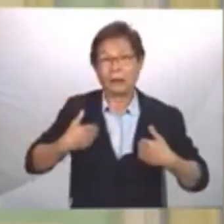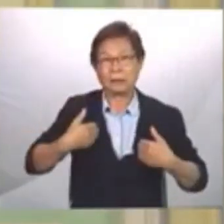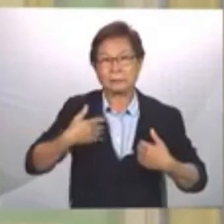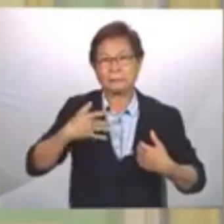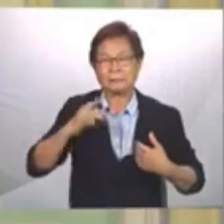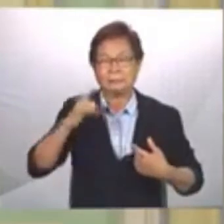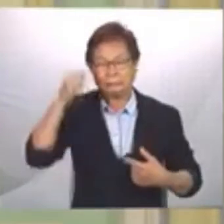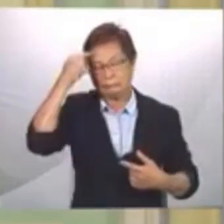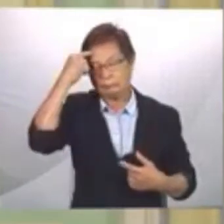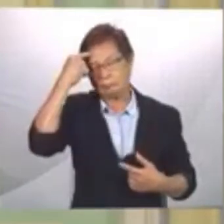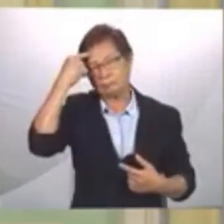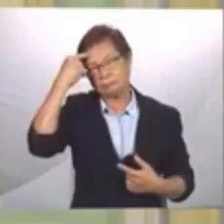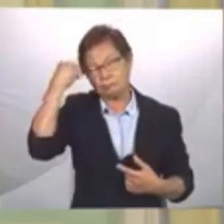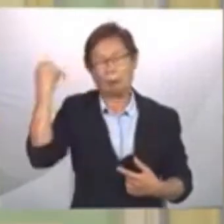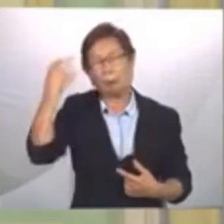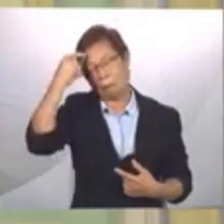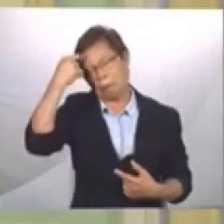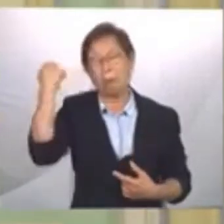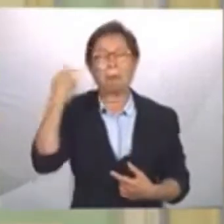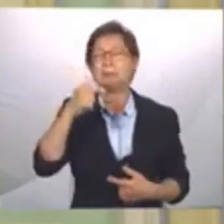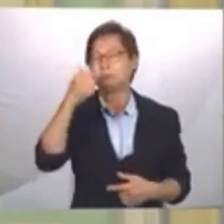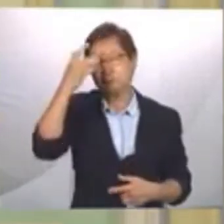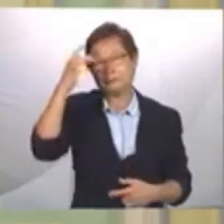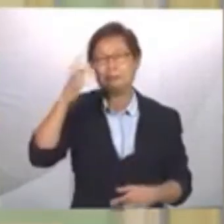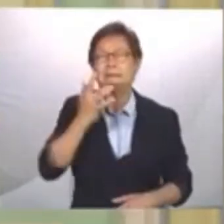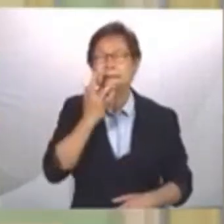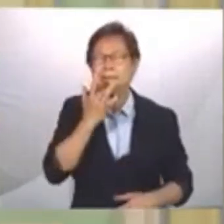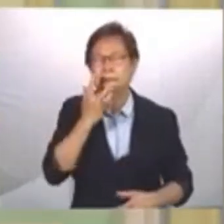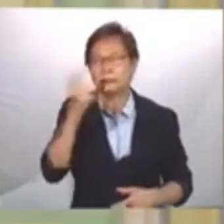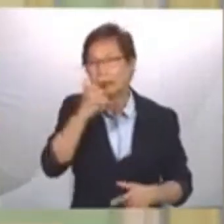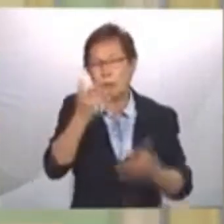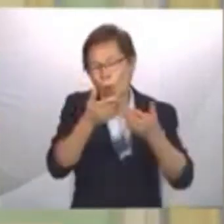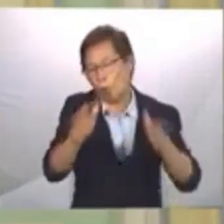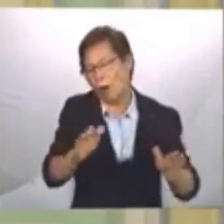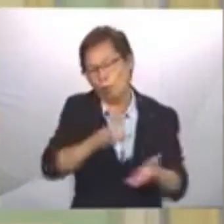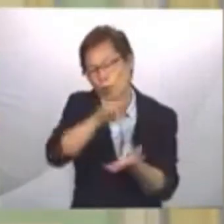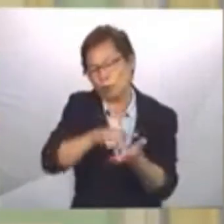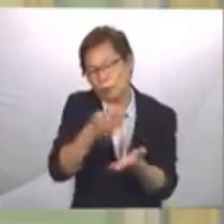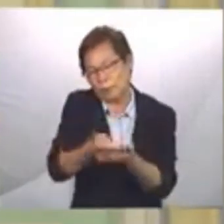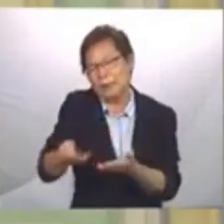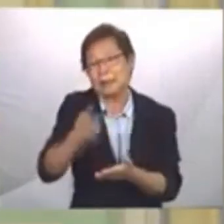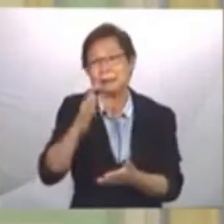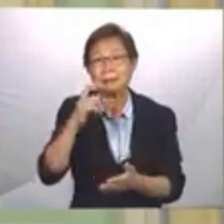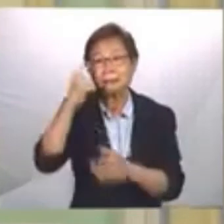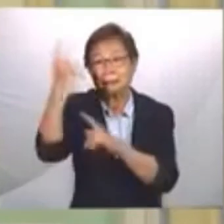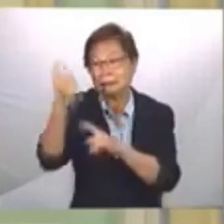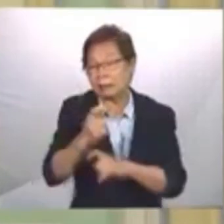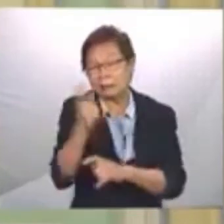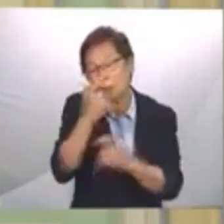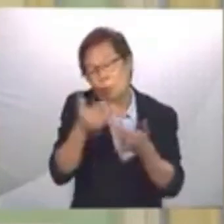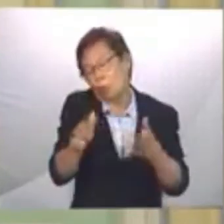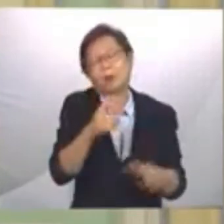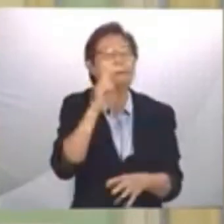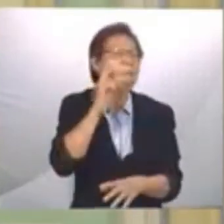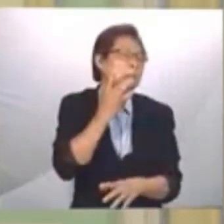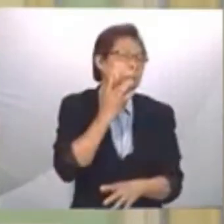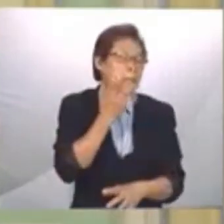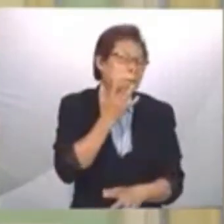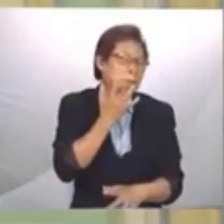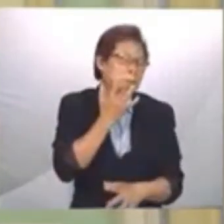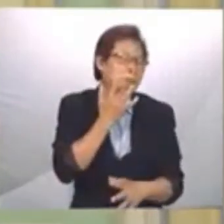untuk tidak mahu membuka pusat pembelian getah ini, tindakan akan dilaksanakan